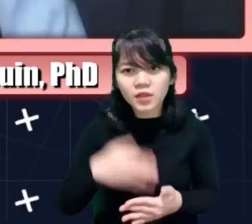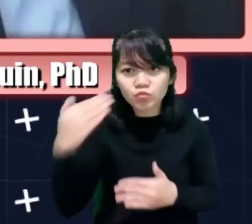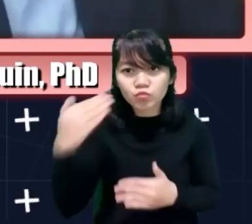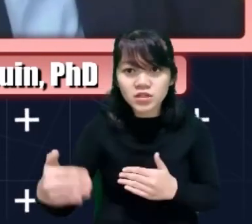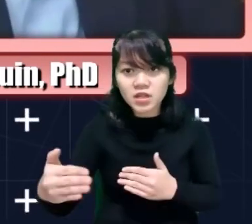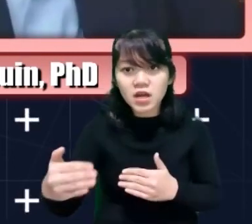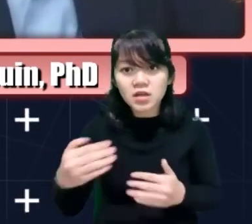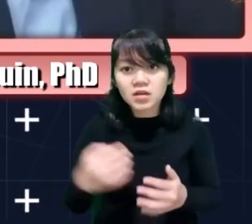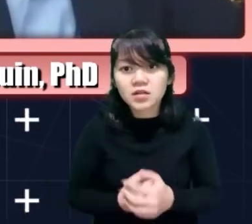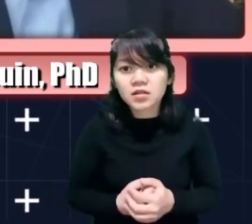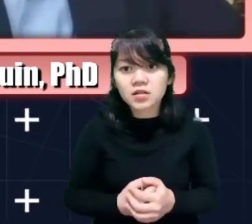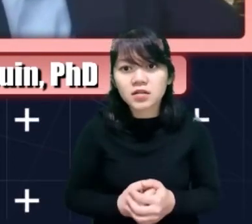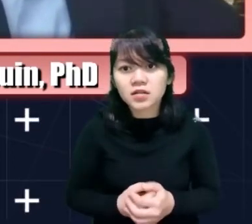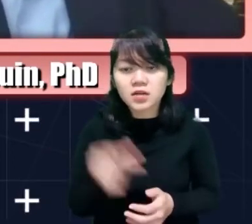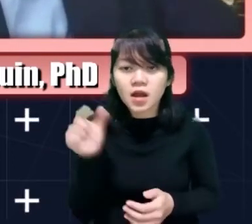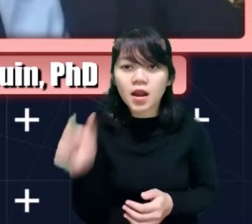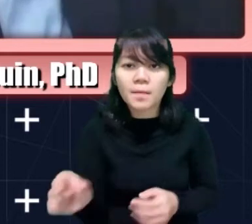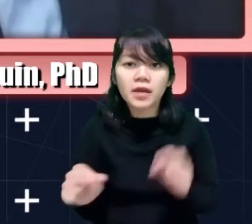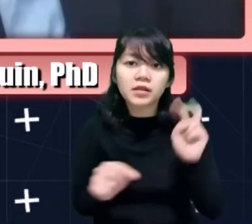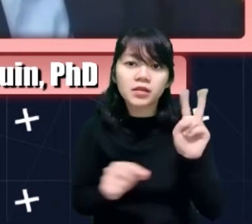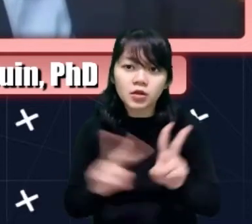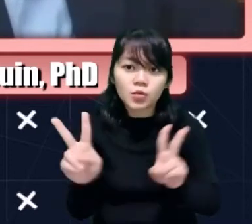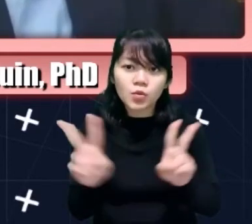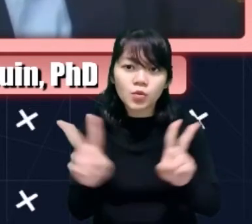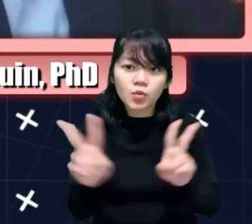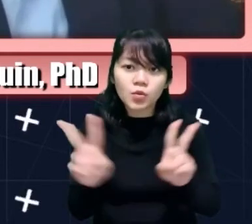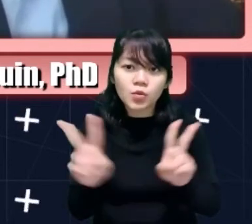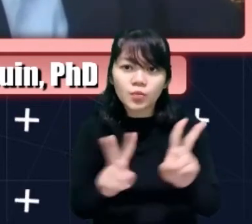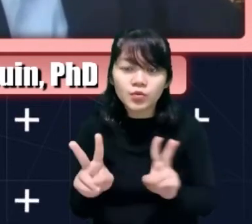22, ayat yang ke 22,